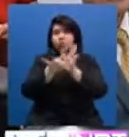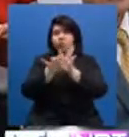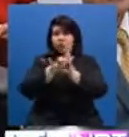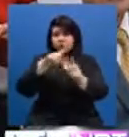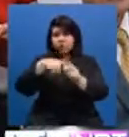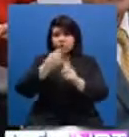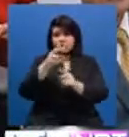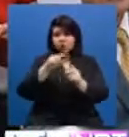ค่ะ